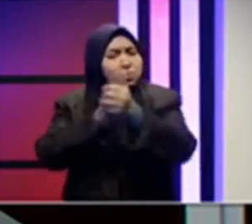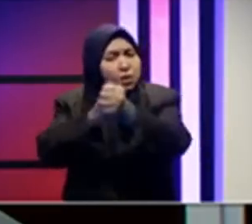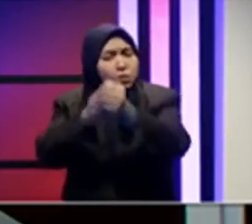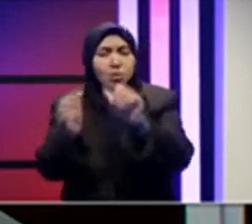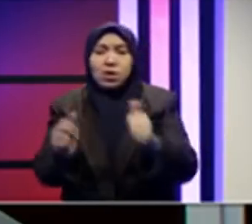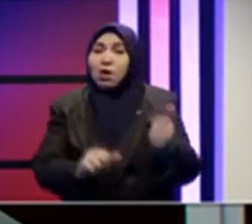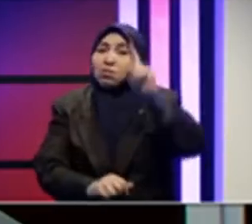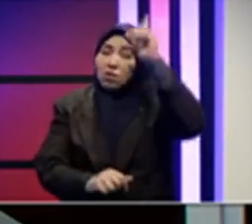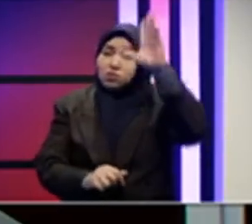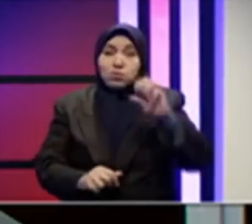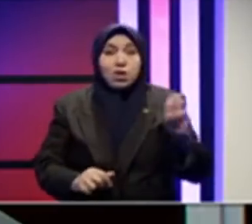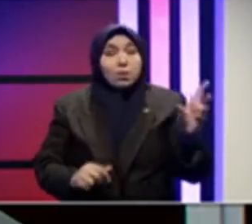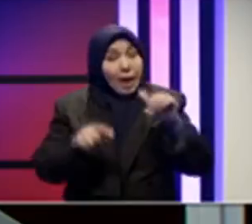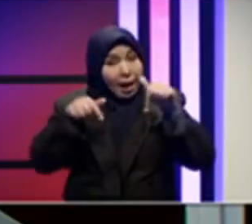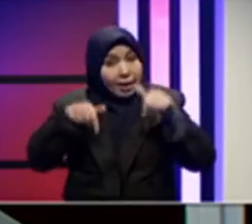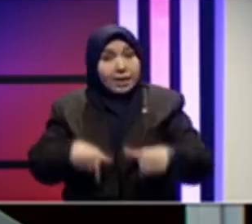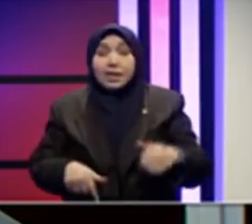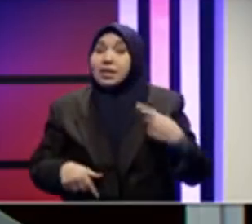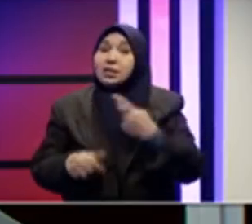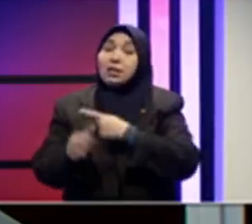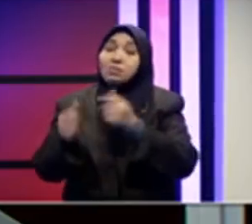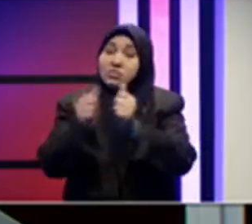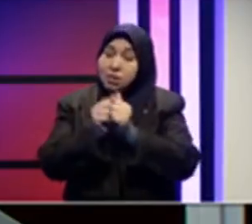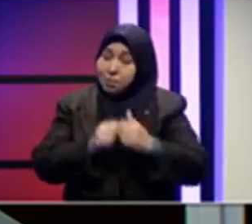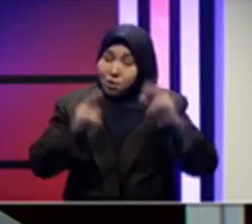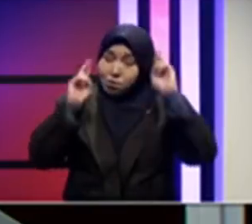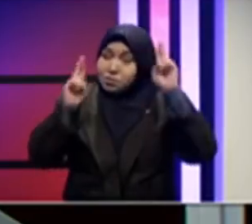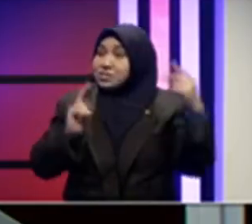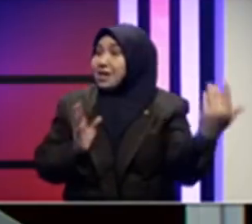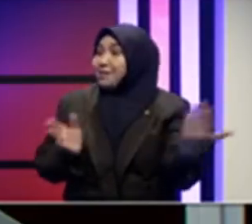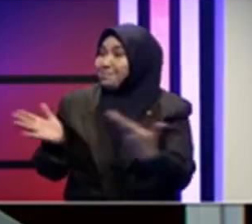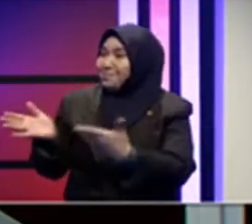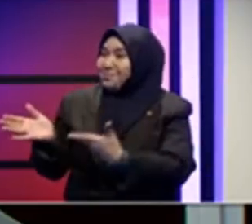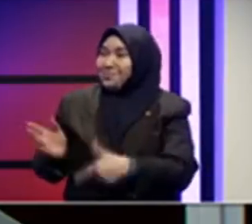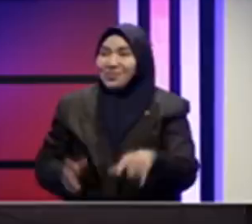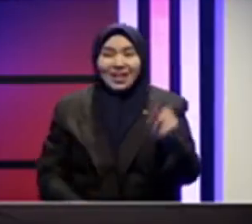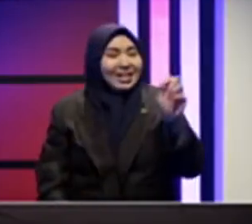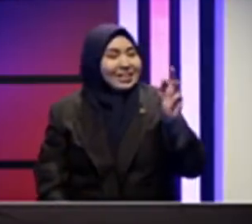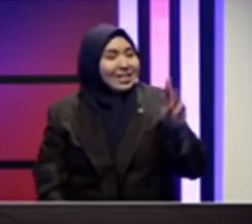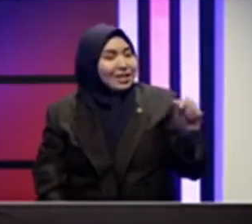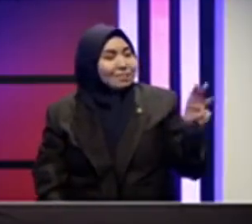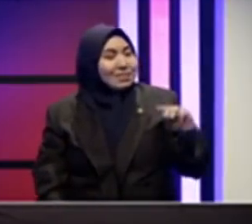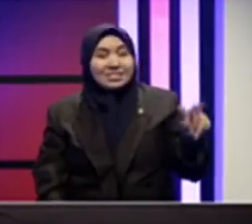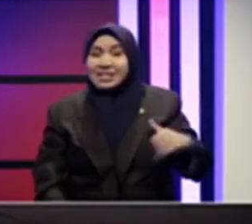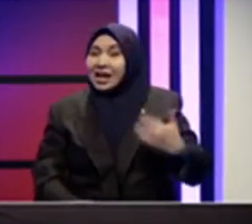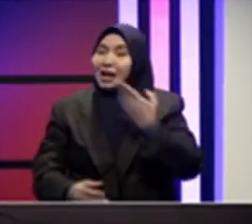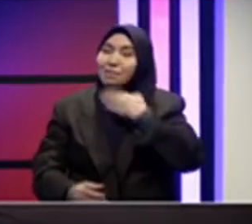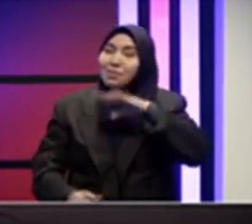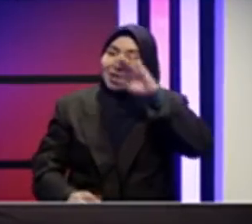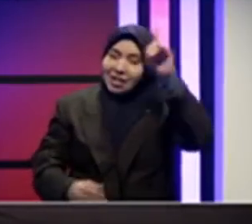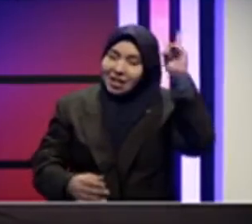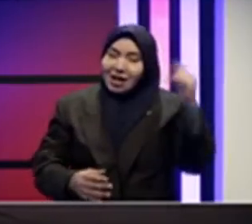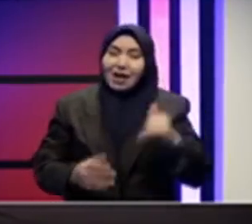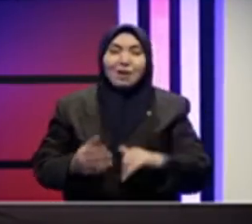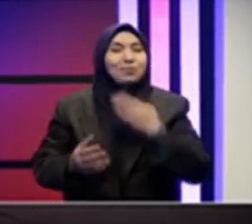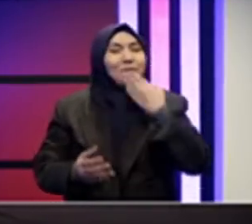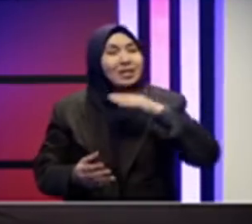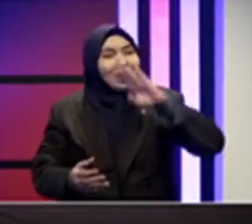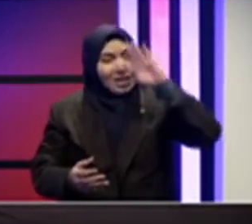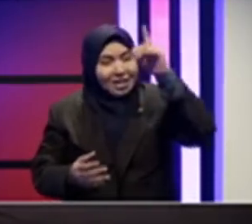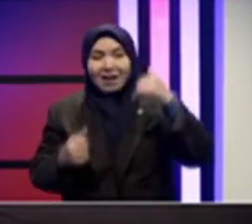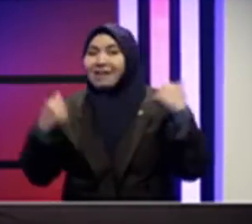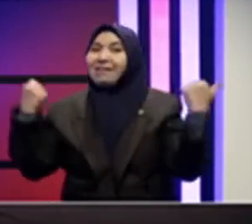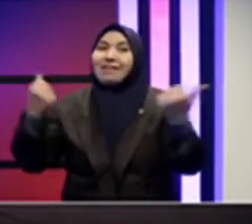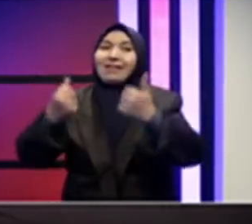Subhanahu Wa Taala. Pada hari ini kita bersama Al-Fadil Ustaz Tirmizi Ali. Apa khabar Ustaz? Baik, alhamdulillah. Assalamualaikum warahmatullahi. Alhamdulillah Ustaz, ya. Raya